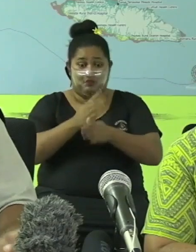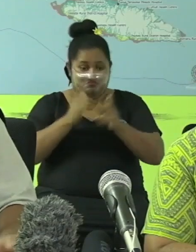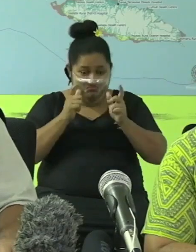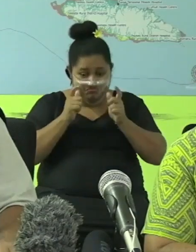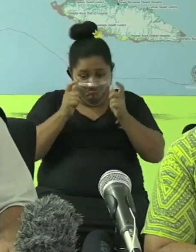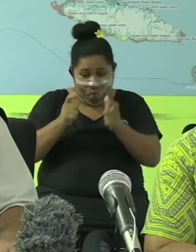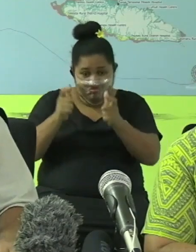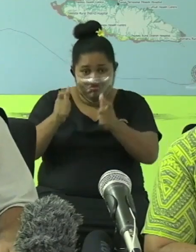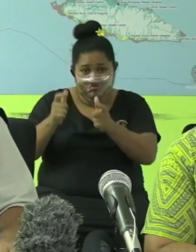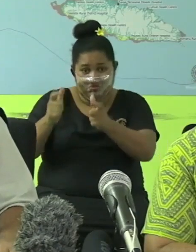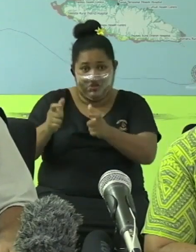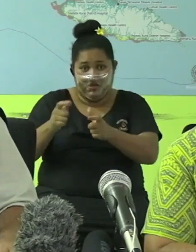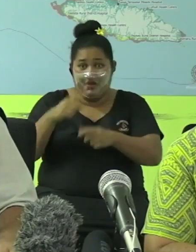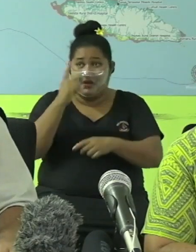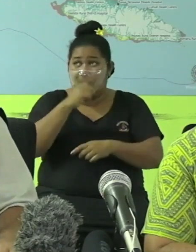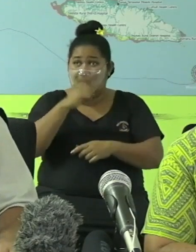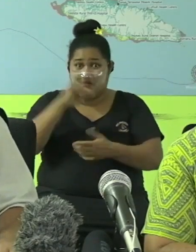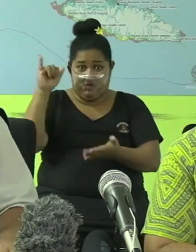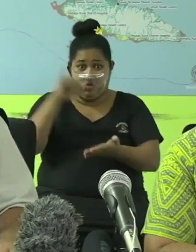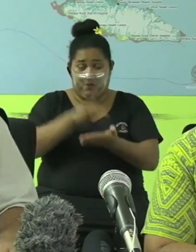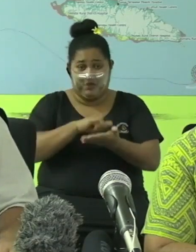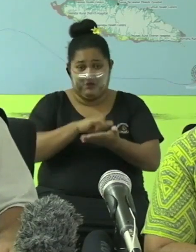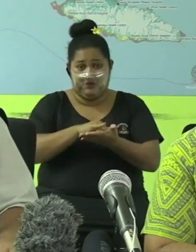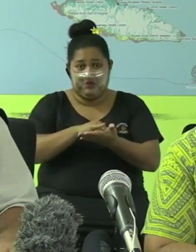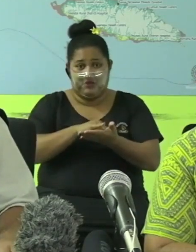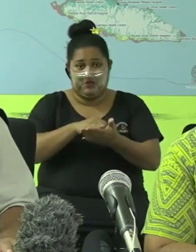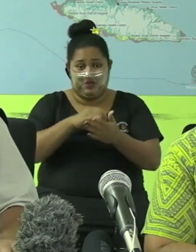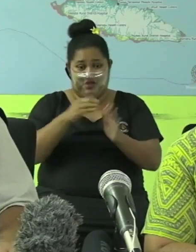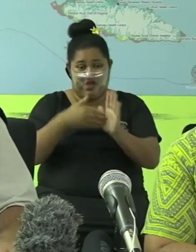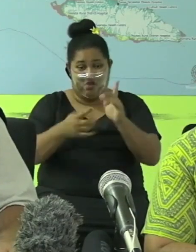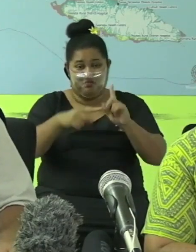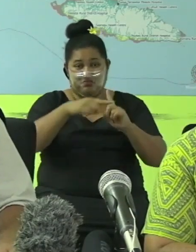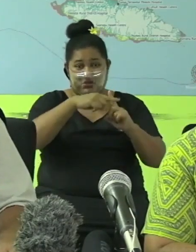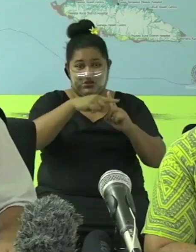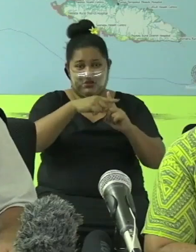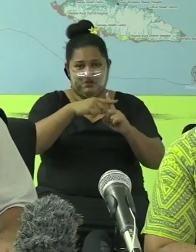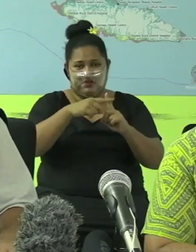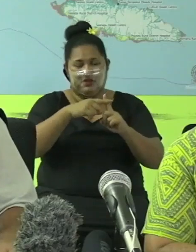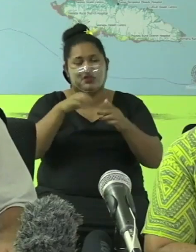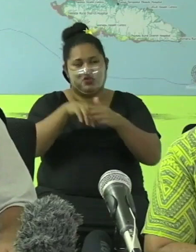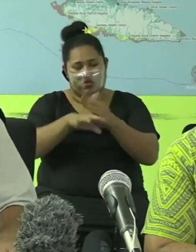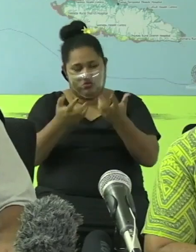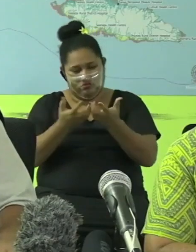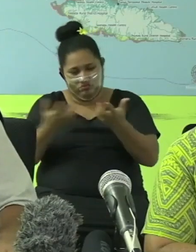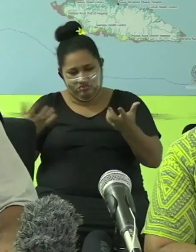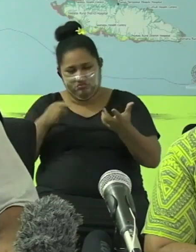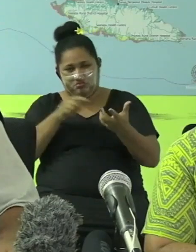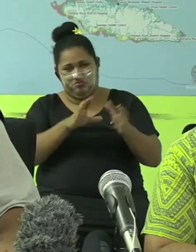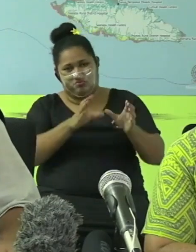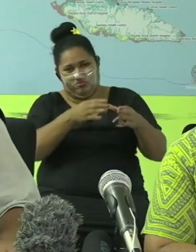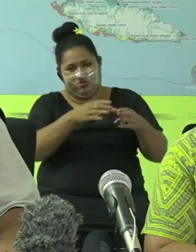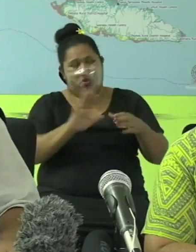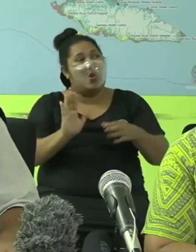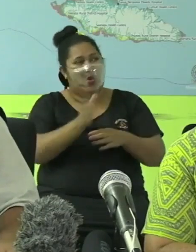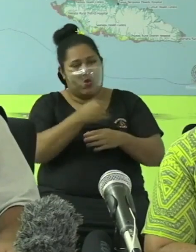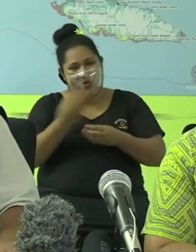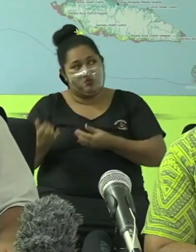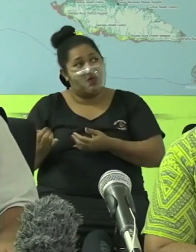vavaia ia I latou ia ua positive ia utu tono tatou isolation ward